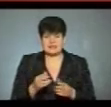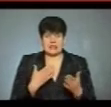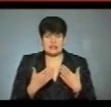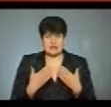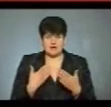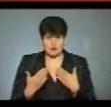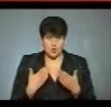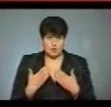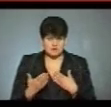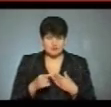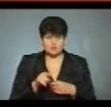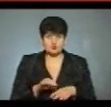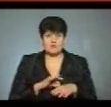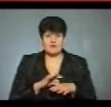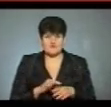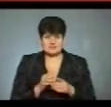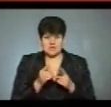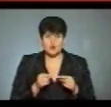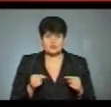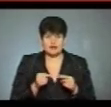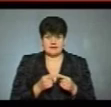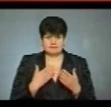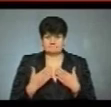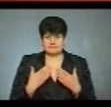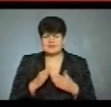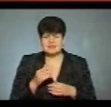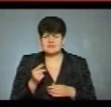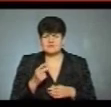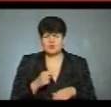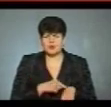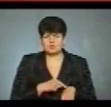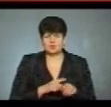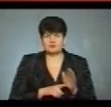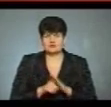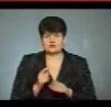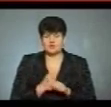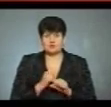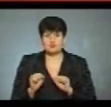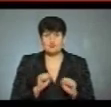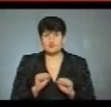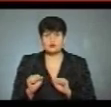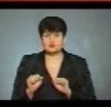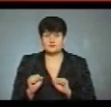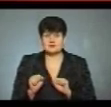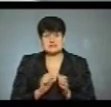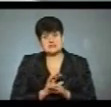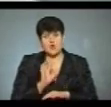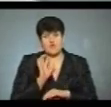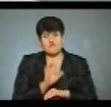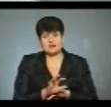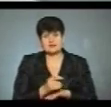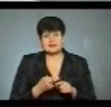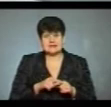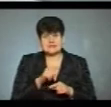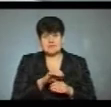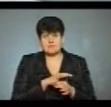щоб провести конкретні перемовини. Не просто за півтори години до початку роботи уряду скерувати цей